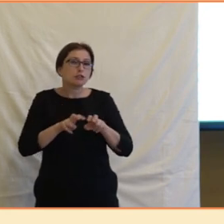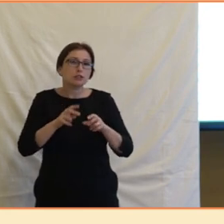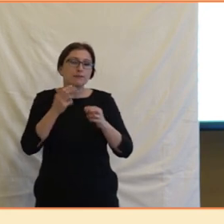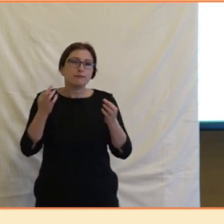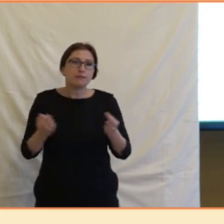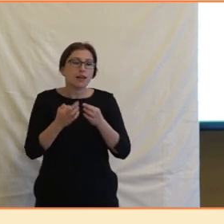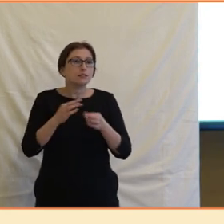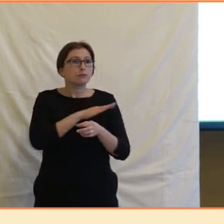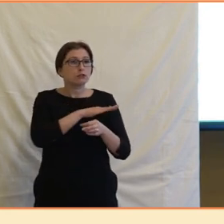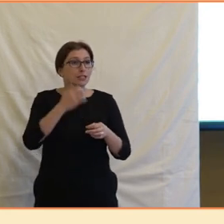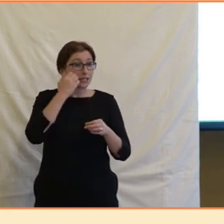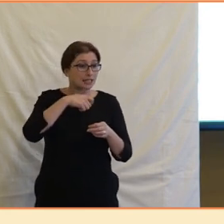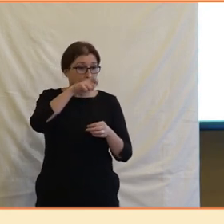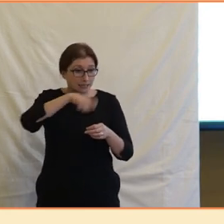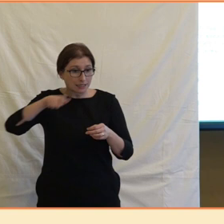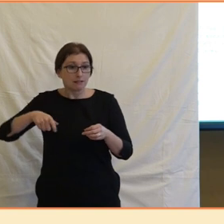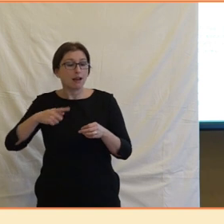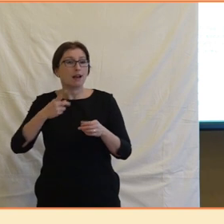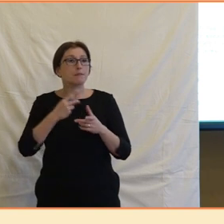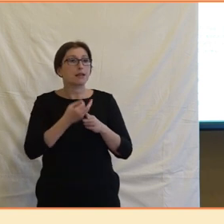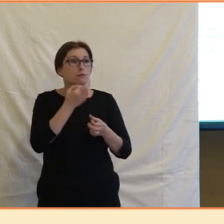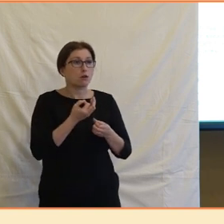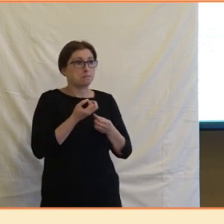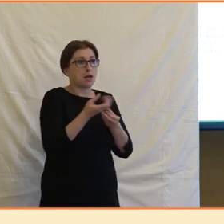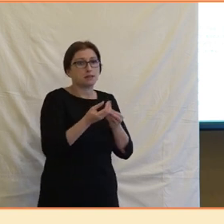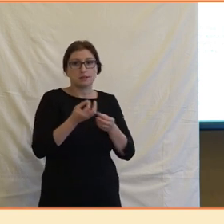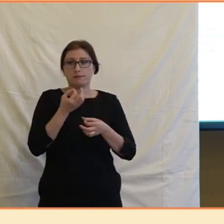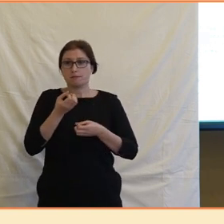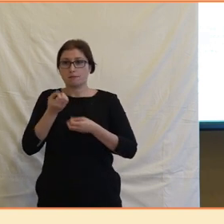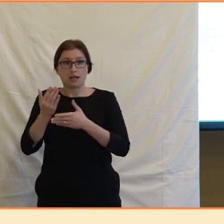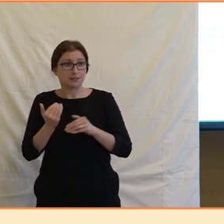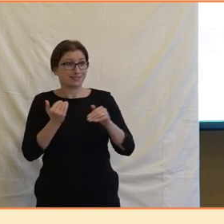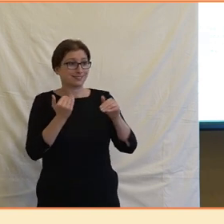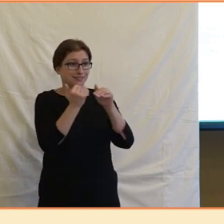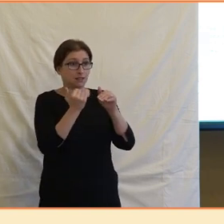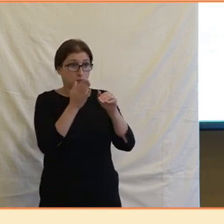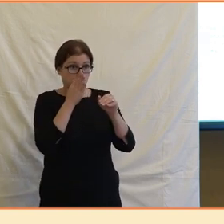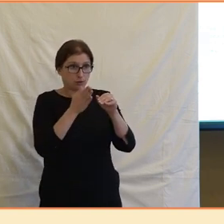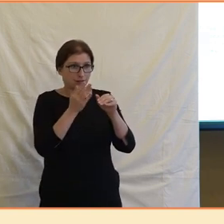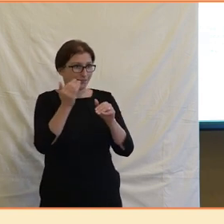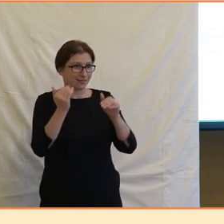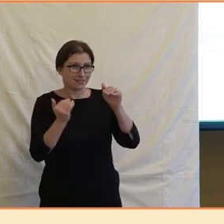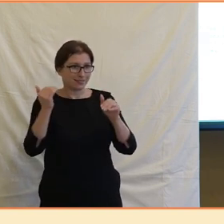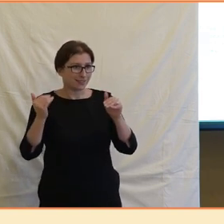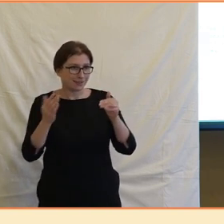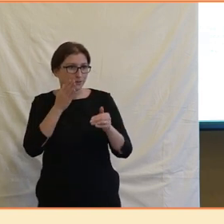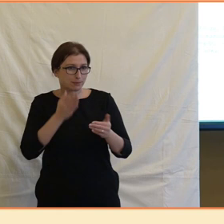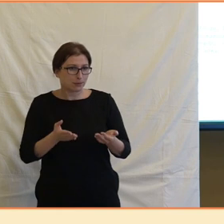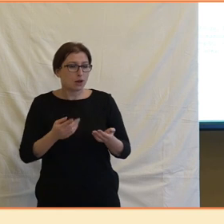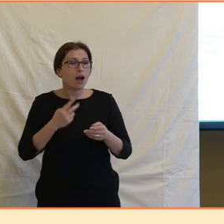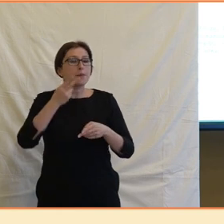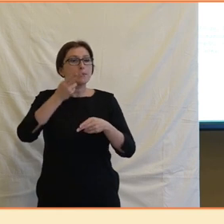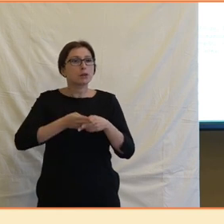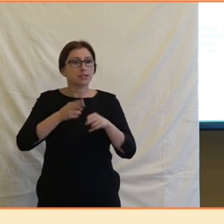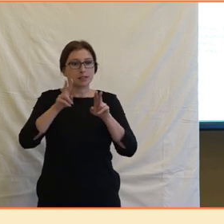zahrnutí všech osob do vzájemné komunikace a do sdělování informací. A posledním